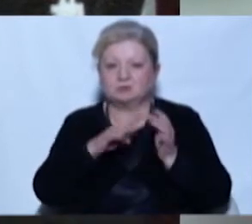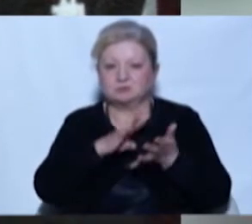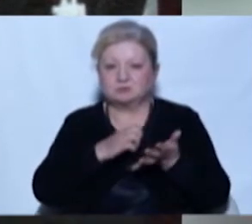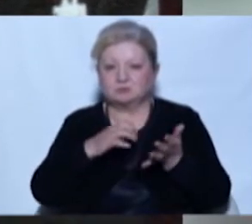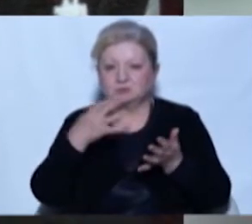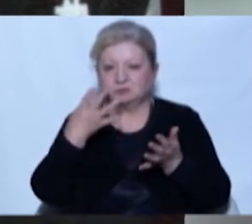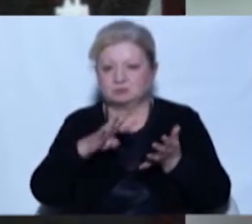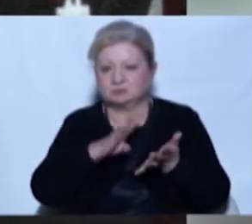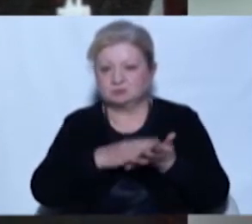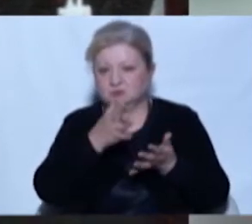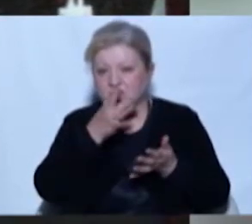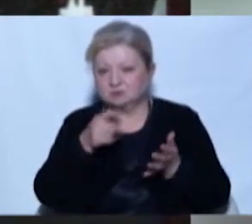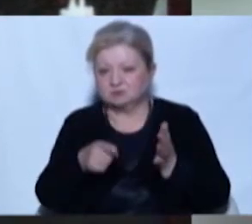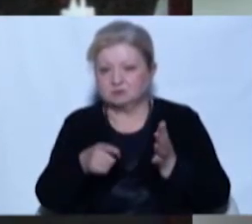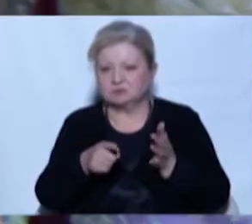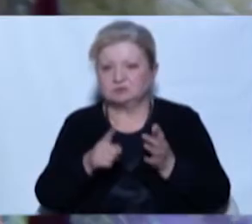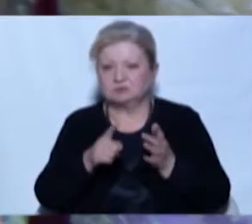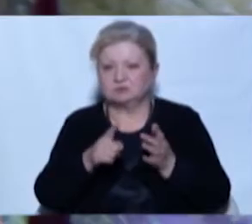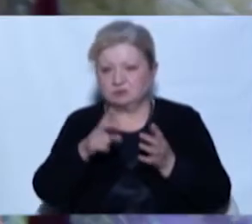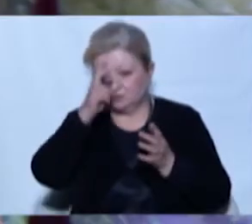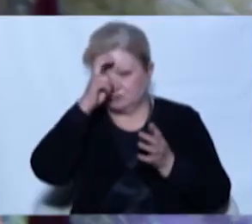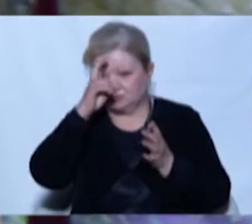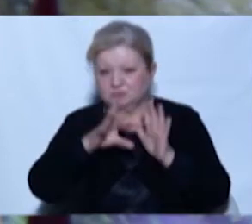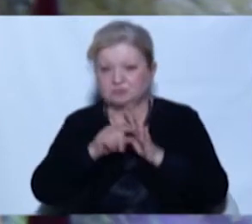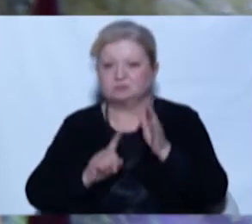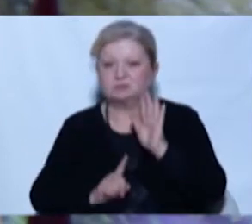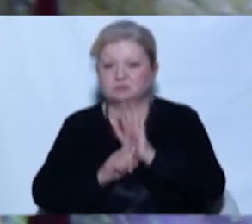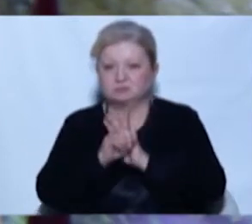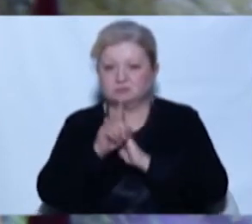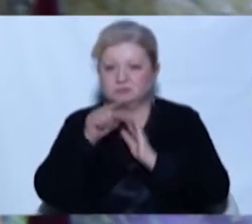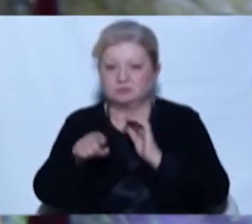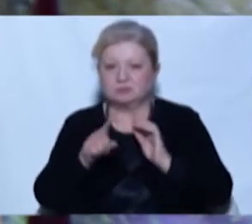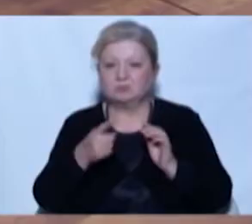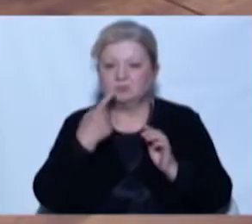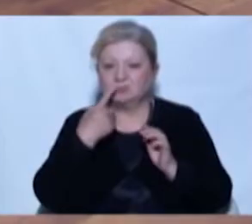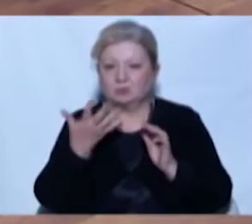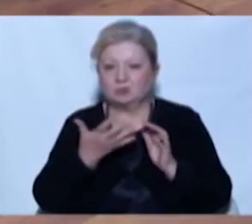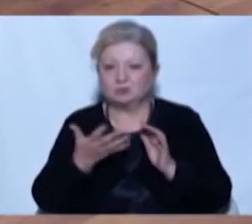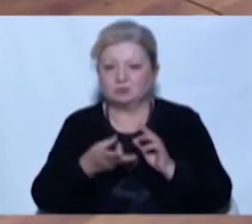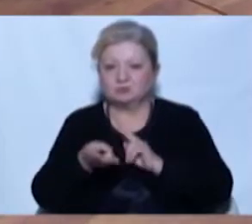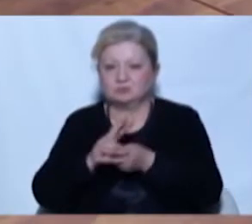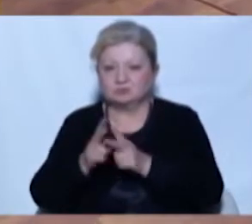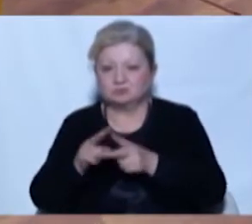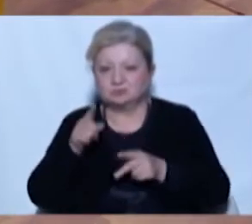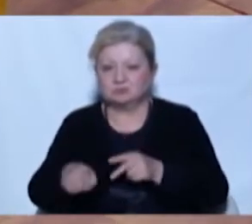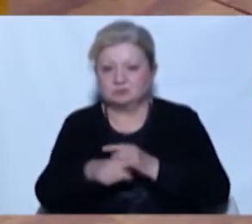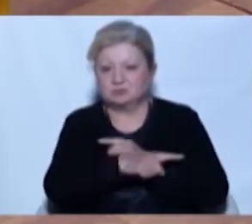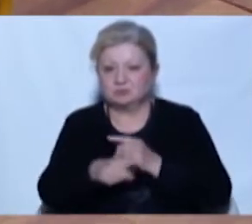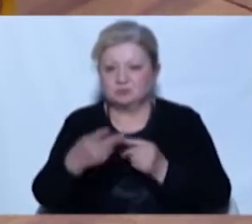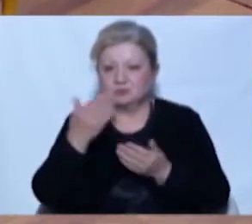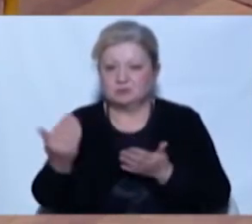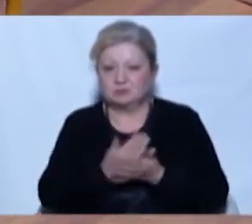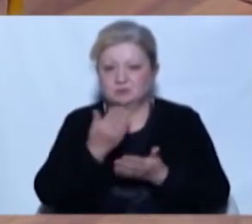1989 წელს ქვეყანაში დაწყებულმა პოლიტიკურმა ცვლილებებმა პოლიტიკურ ასპარეზზე